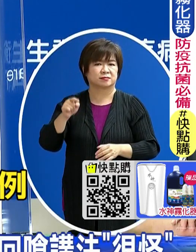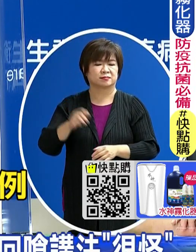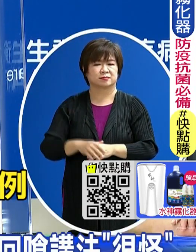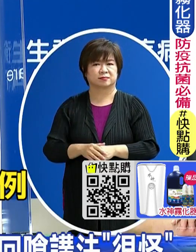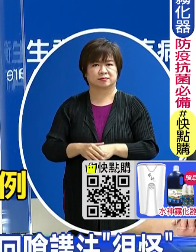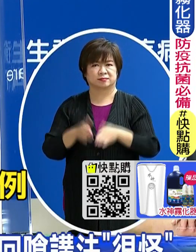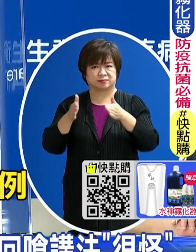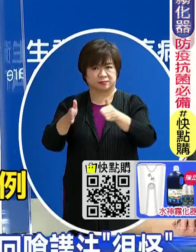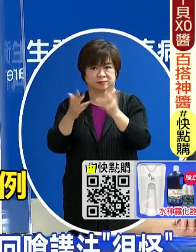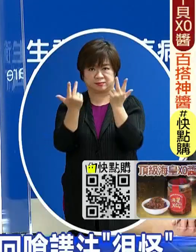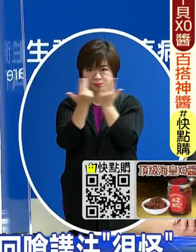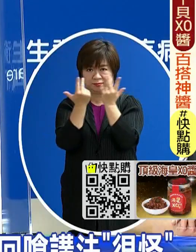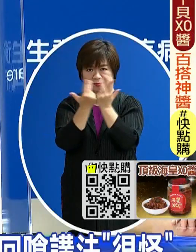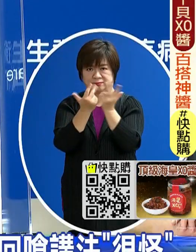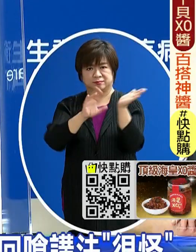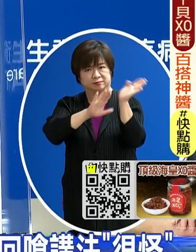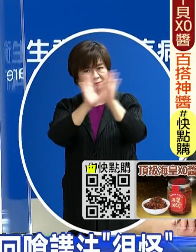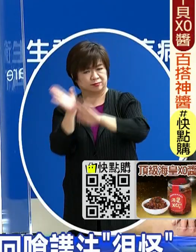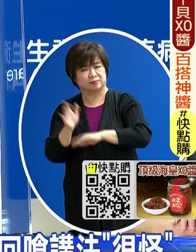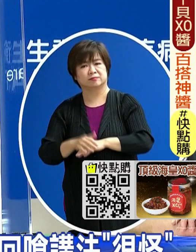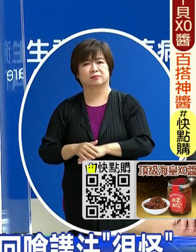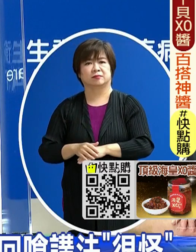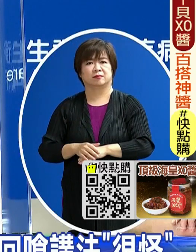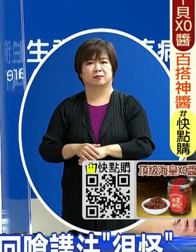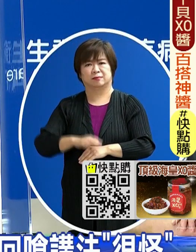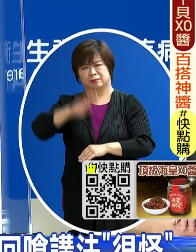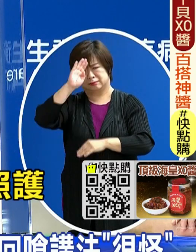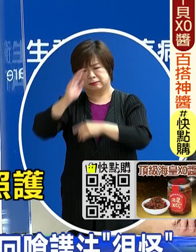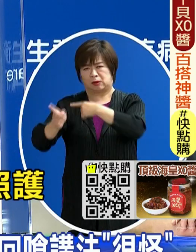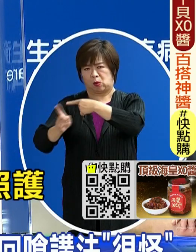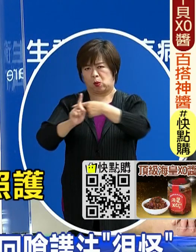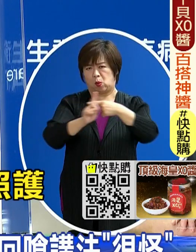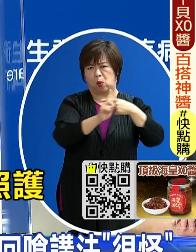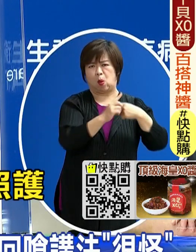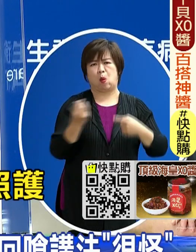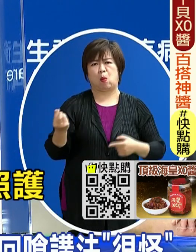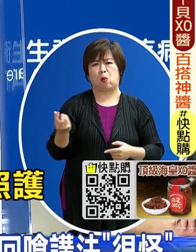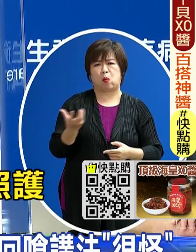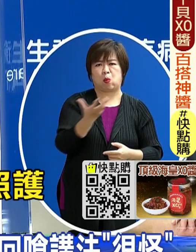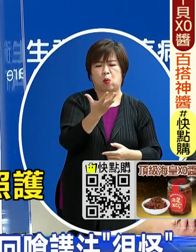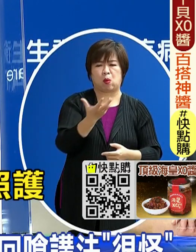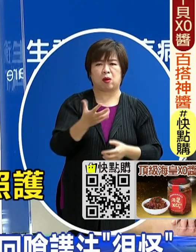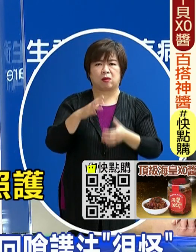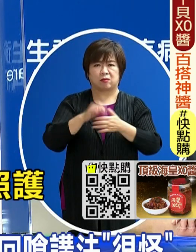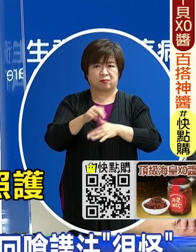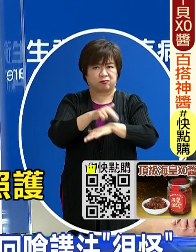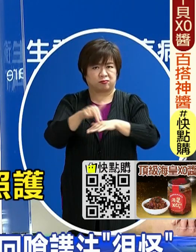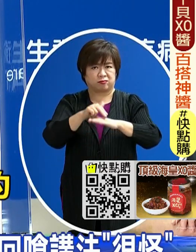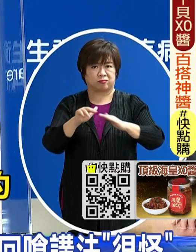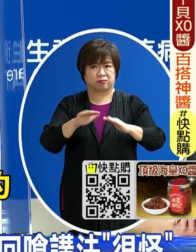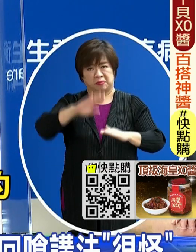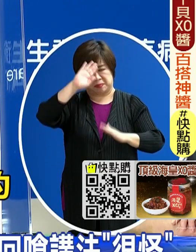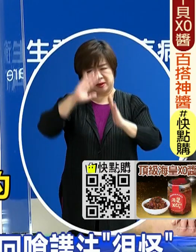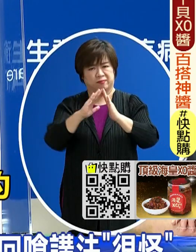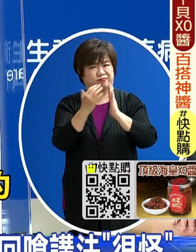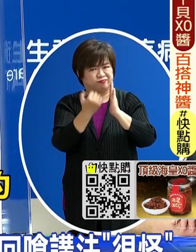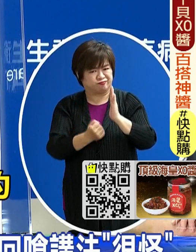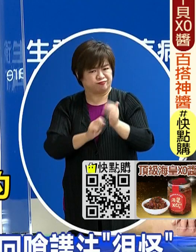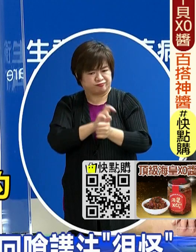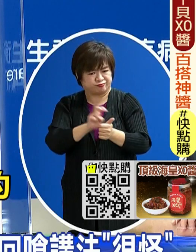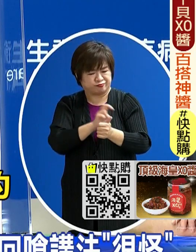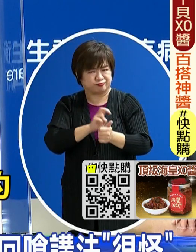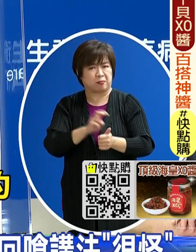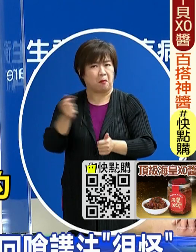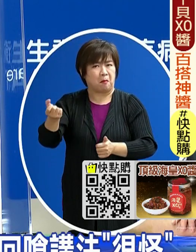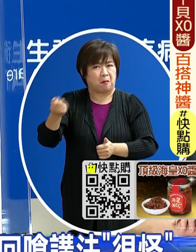达新北市的案例，就越来越多，那时候我们在规划居家照护，他们就希望能够